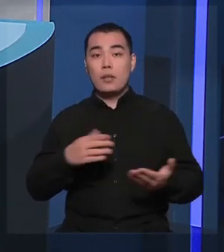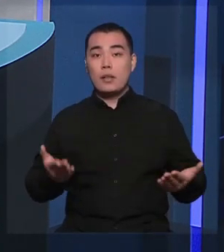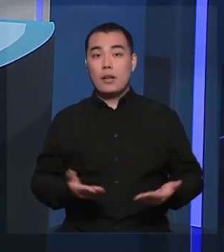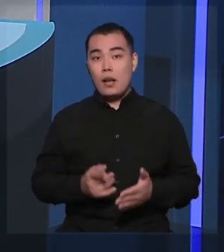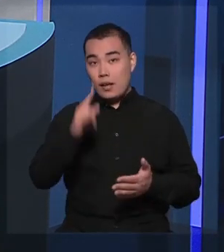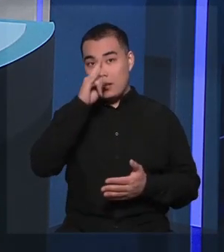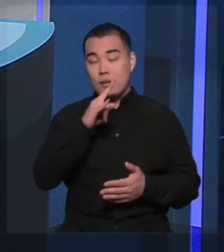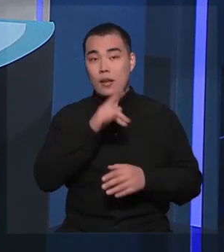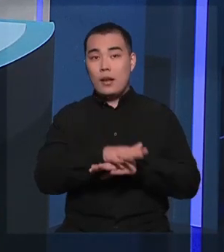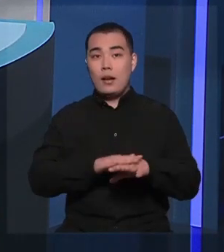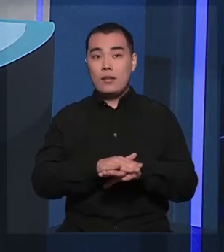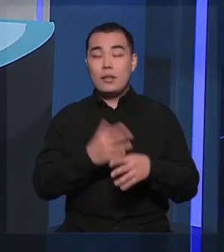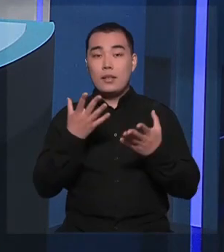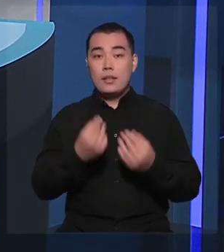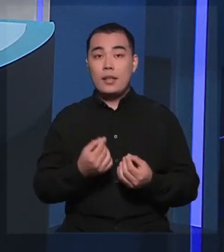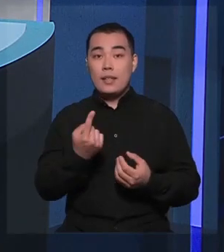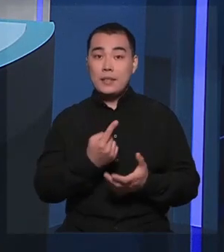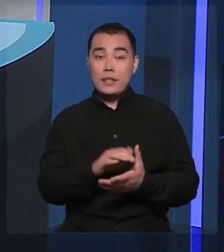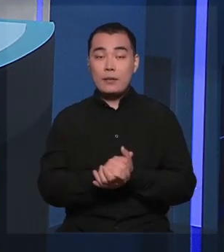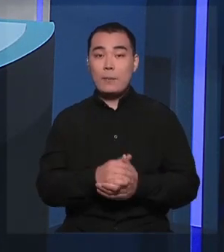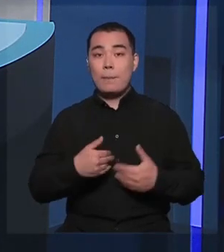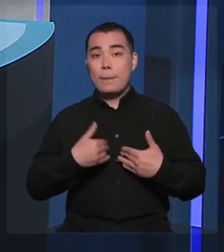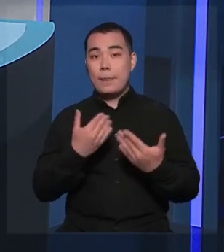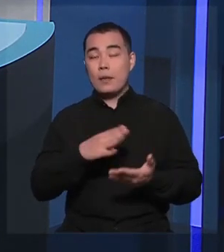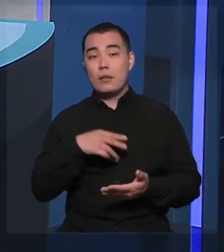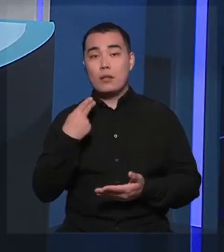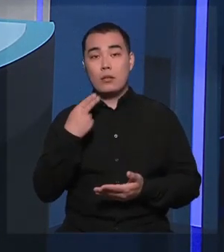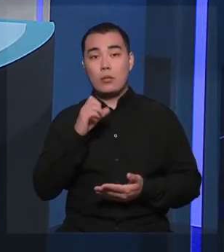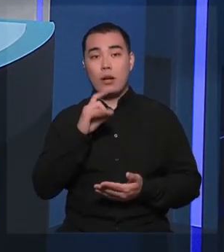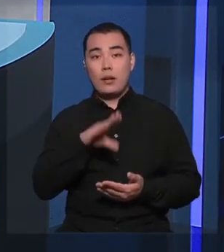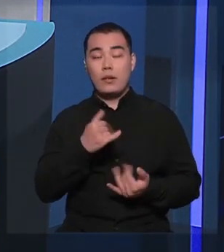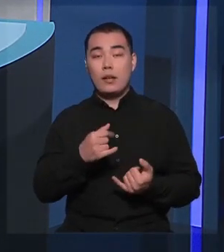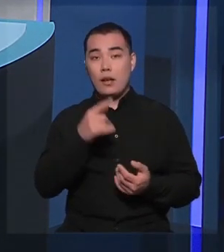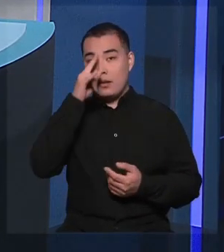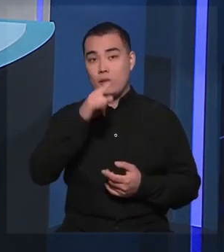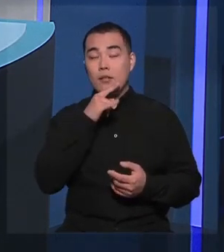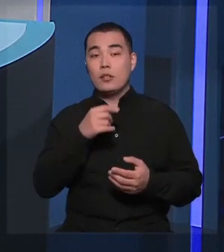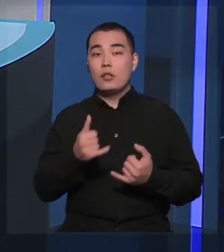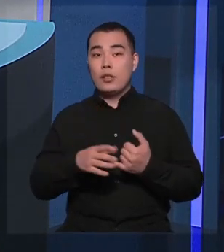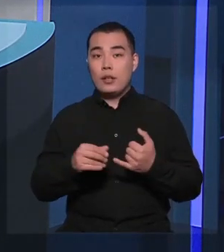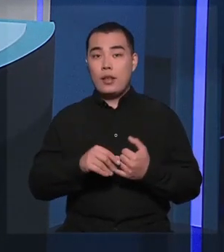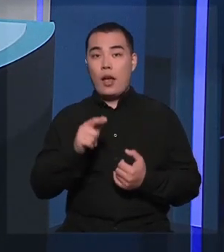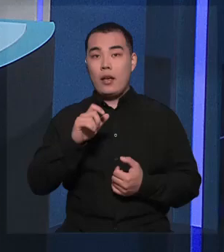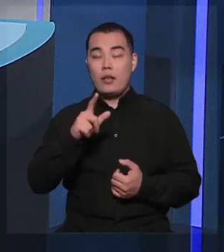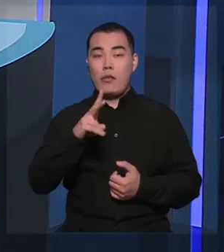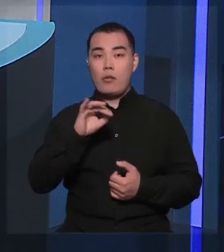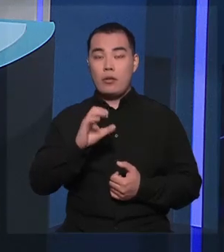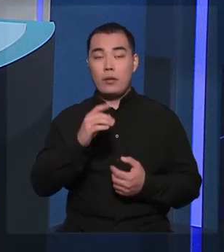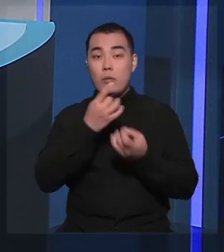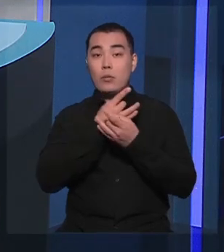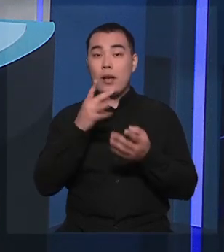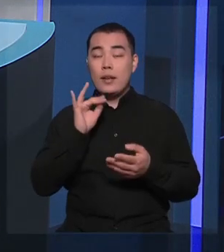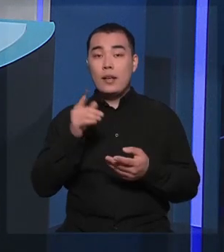Қазақстан халқының бірлігі күнімен құттықтады. Қасым Жомарт Тоқаев қазақ жерін мекен еткен сан алуан этностың мәдениеті, діні